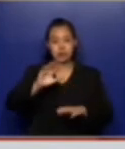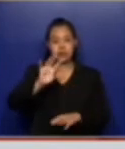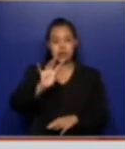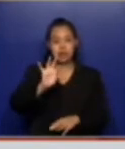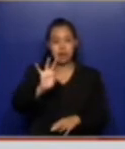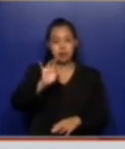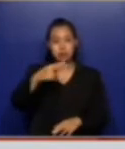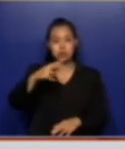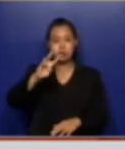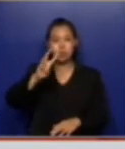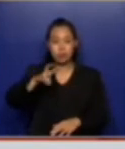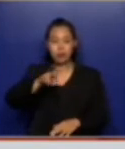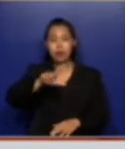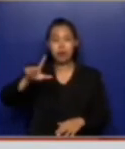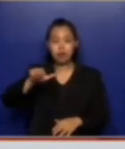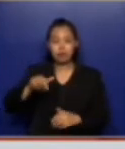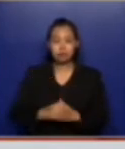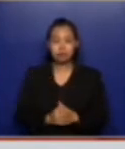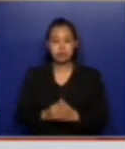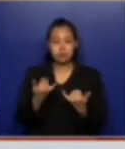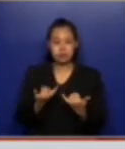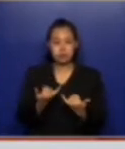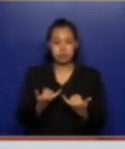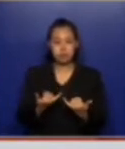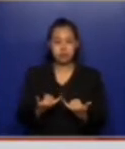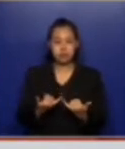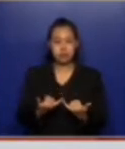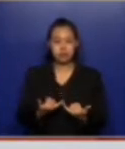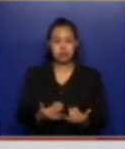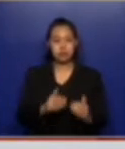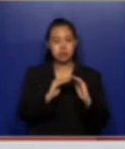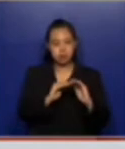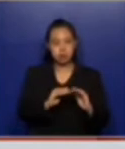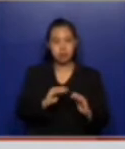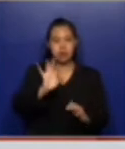96,000 ล้านปีนี้ตั้งเพิ่มเป็น99,000 ล้านบาท